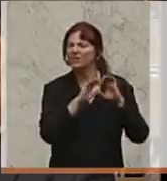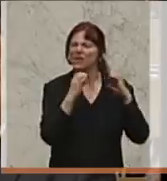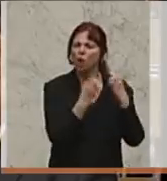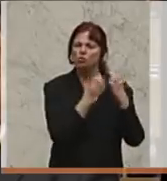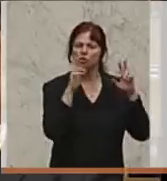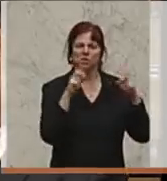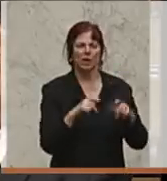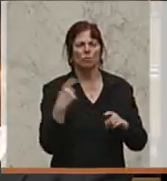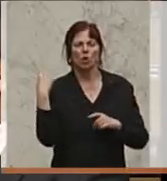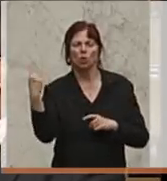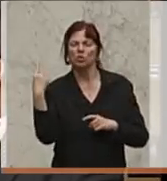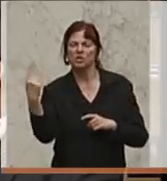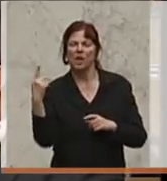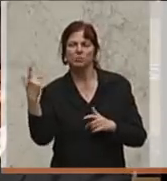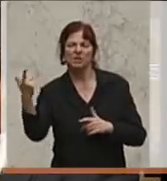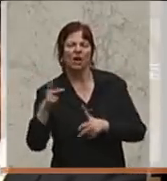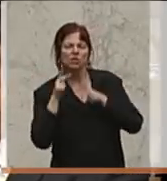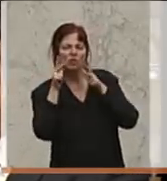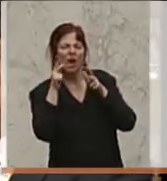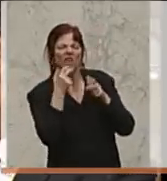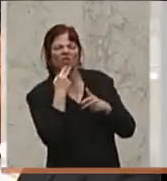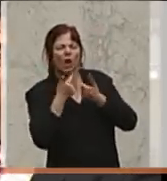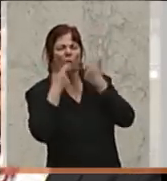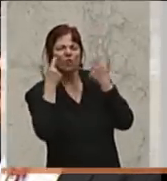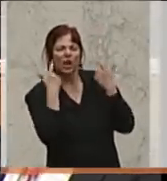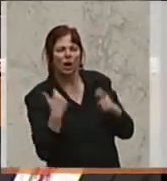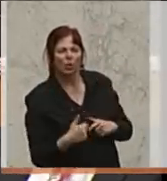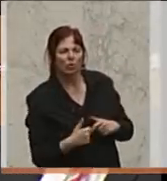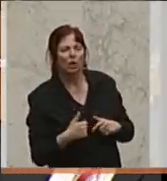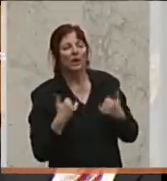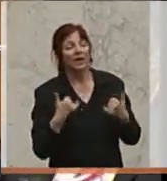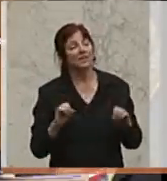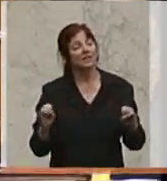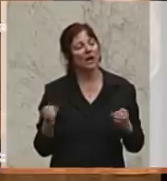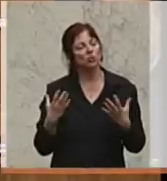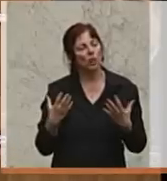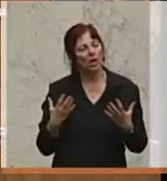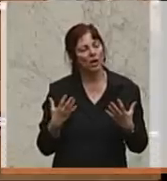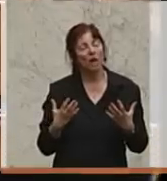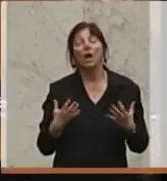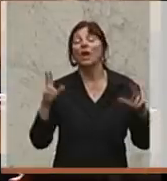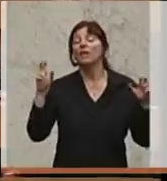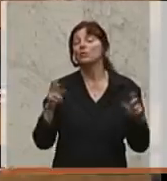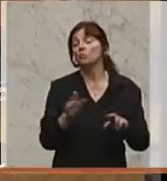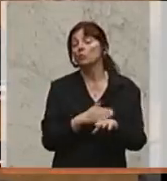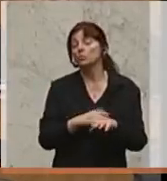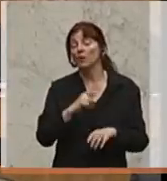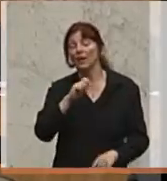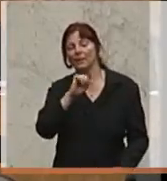noch Aufklärung schreien, da fällt es schon auf. Aktuell, wenn es jetzt geht, darum geht, die